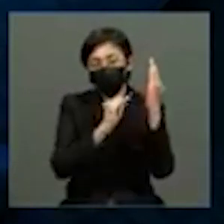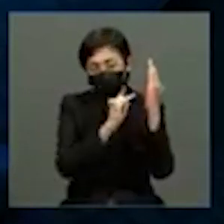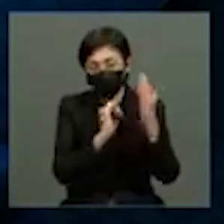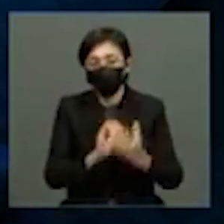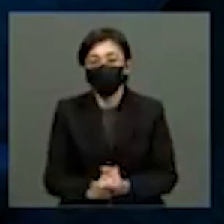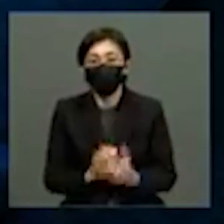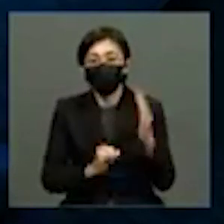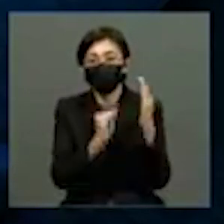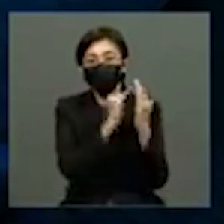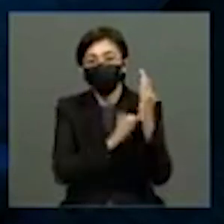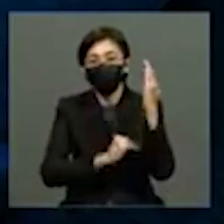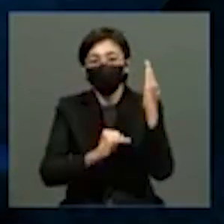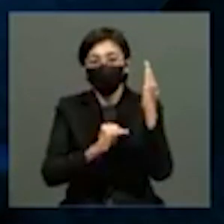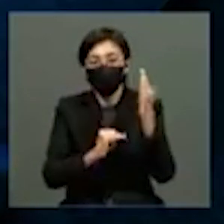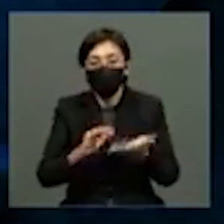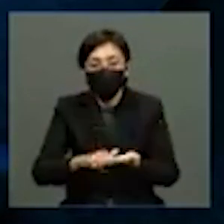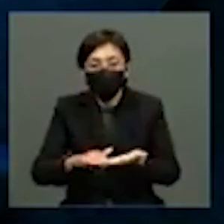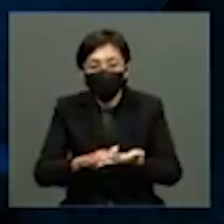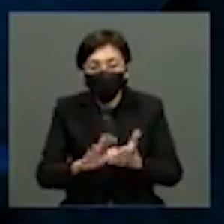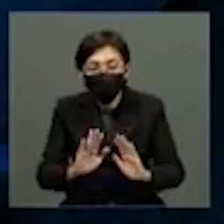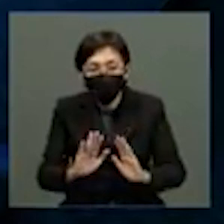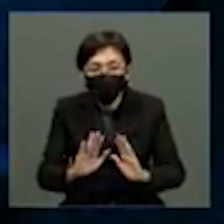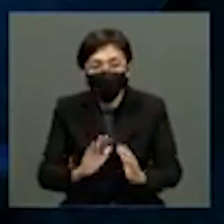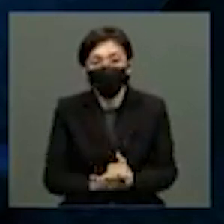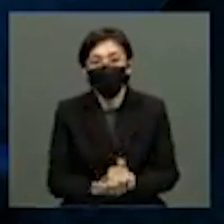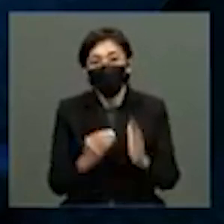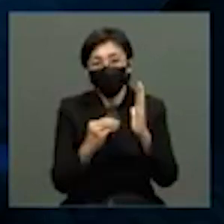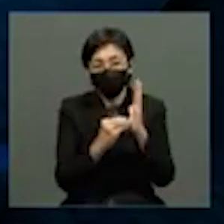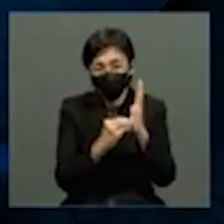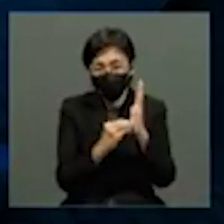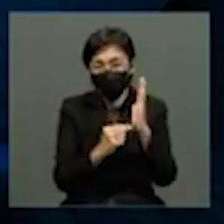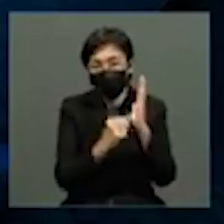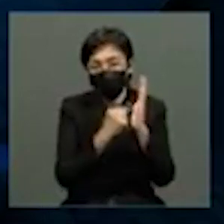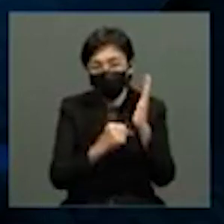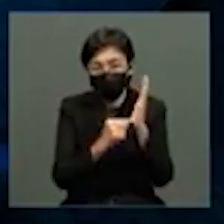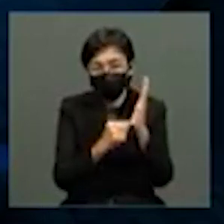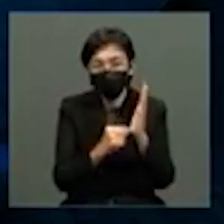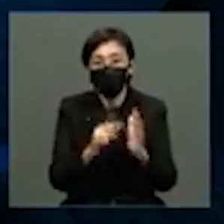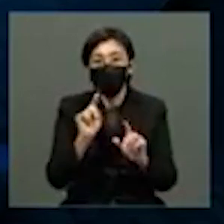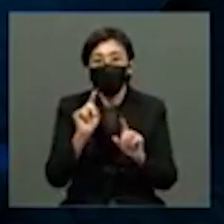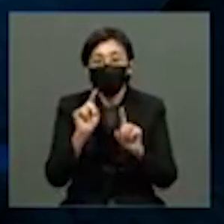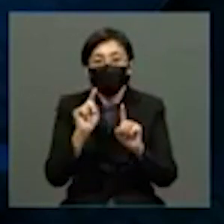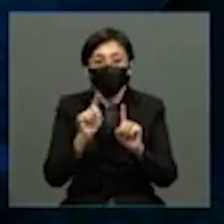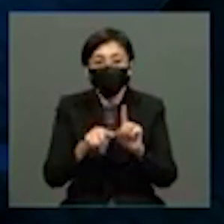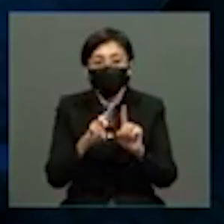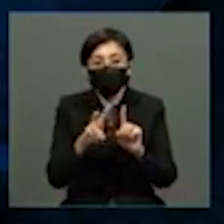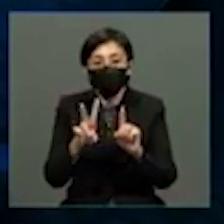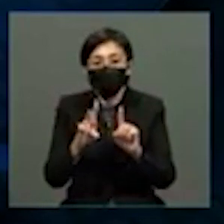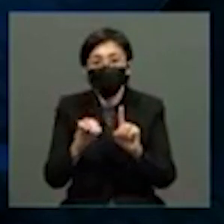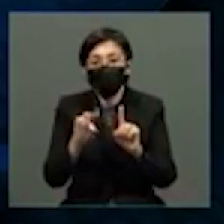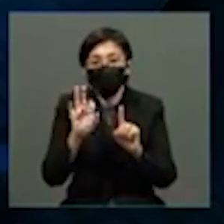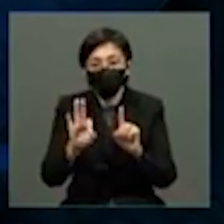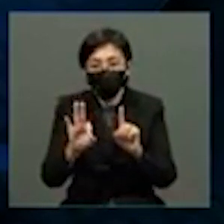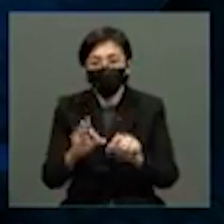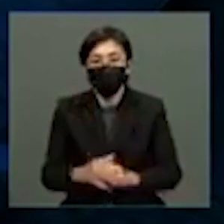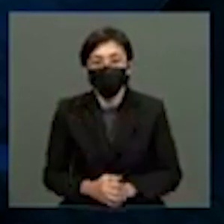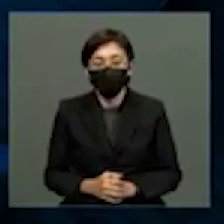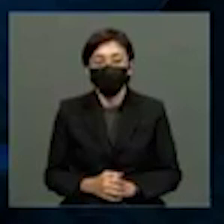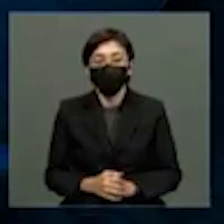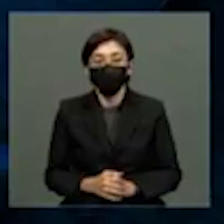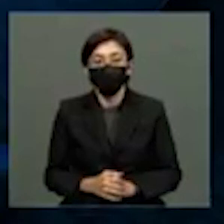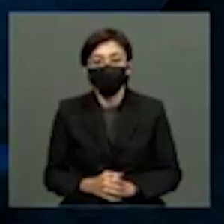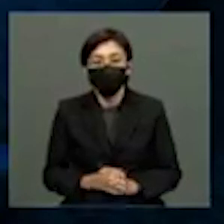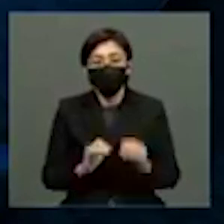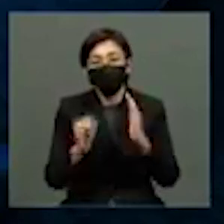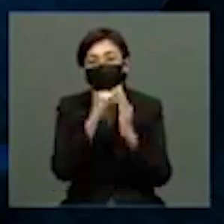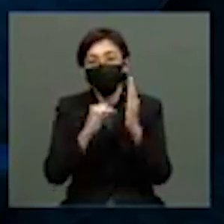เดี๋ยวขอประทานโทษก่อนไปถึงต่างจังหวัดเอากรุงเทพและปริมณฑลเป็น 1,000 779ของจังหวัด